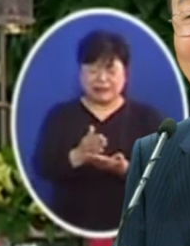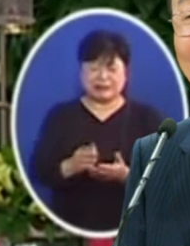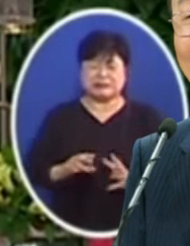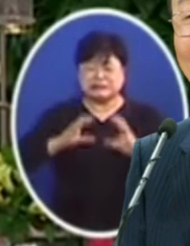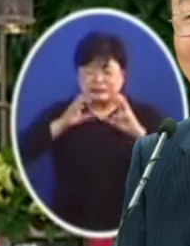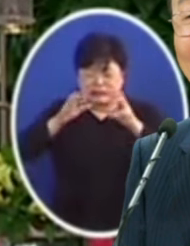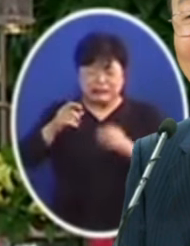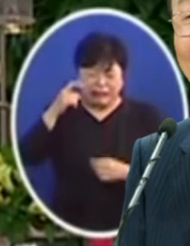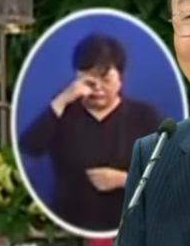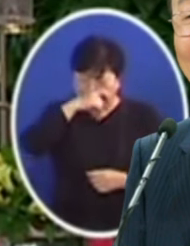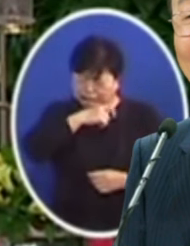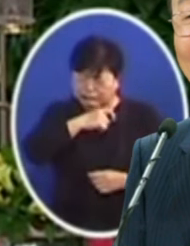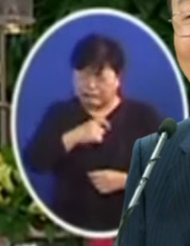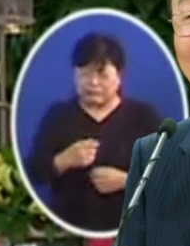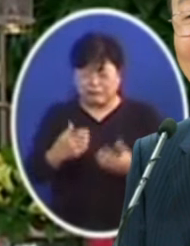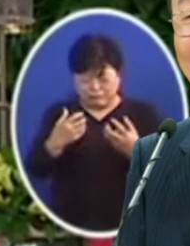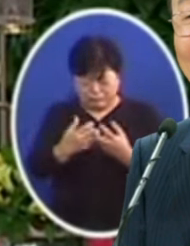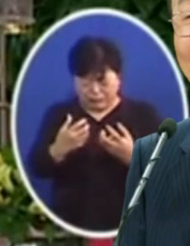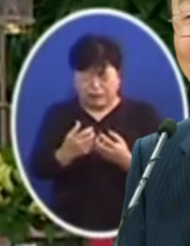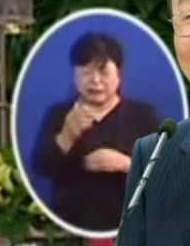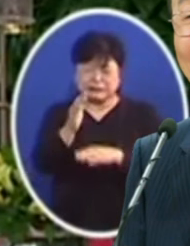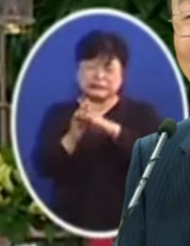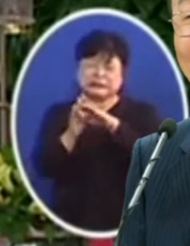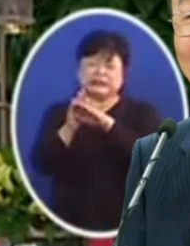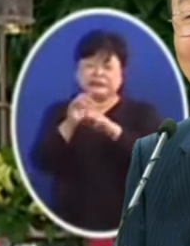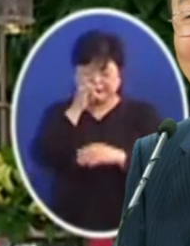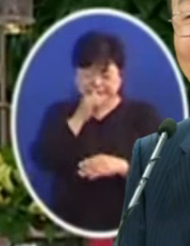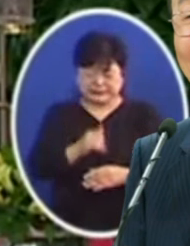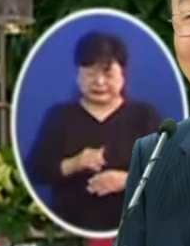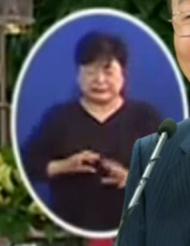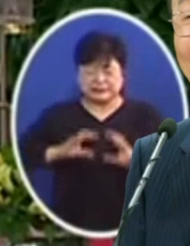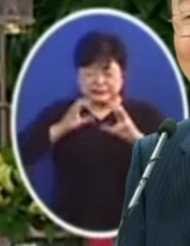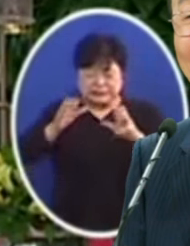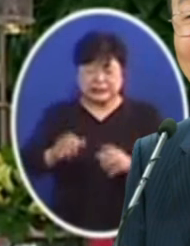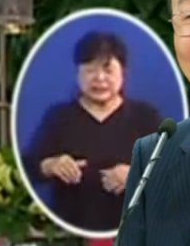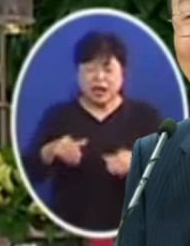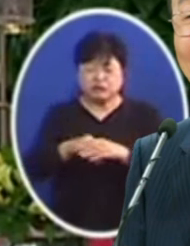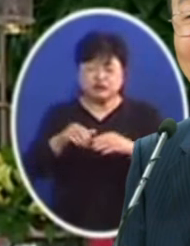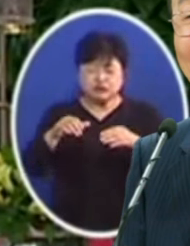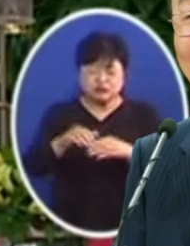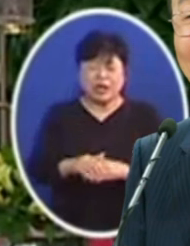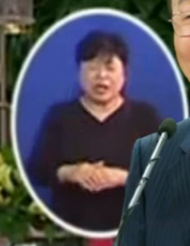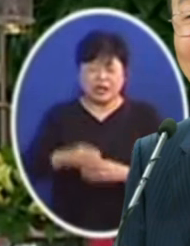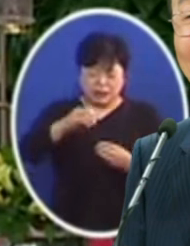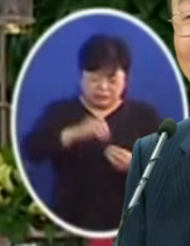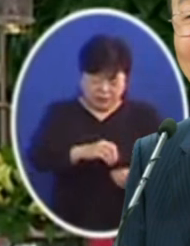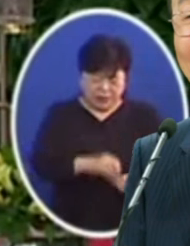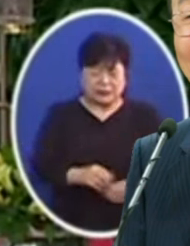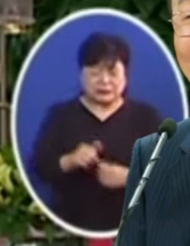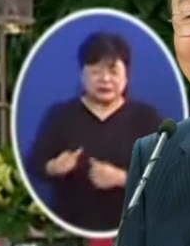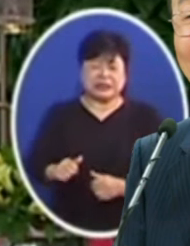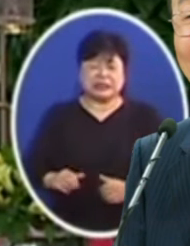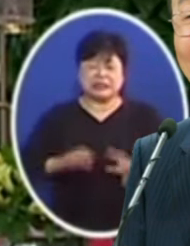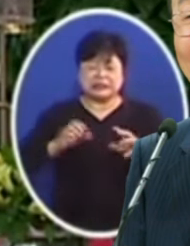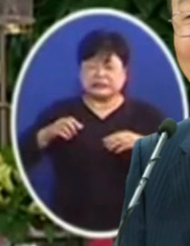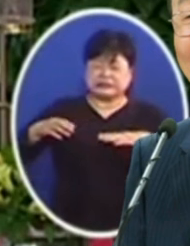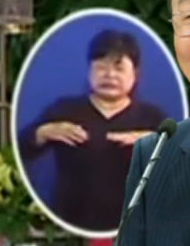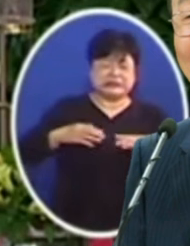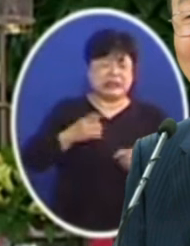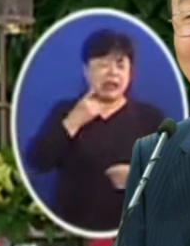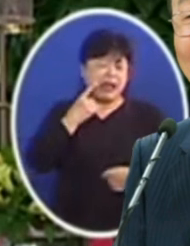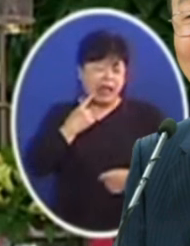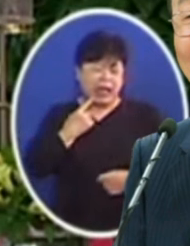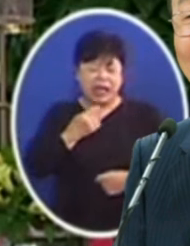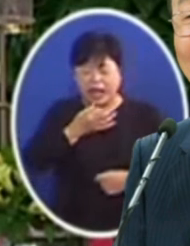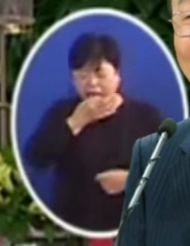세속과 더러운 것이 쌓여있는 것입니다. 세상 문화와 풍속을 따라 육신의 정욕, 안목의 정욕, 이생의 자랑으로